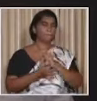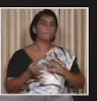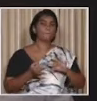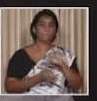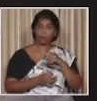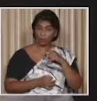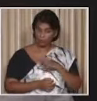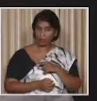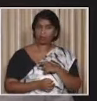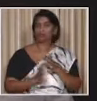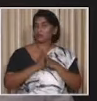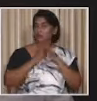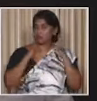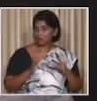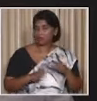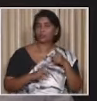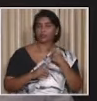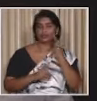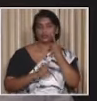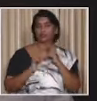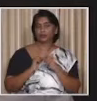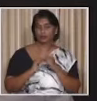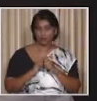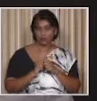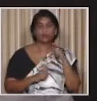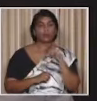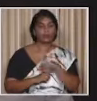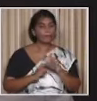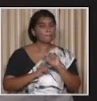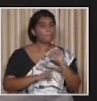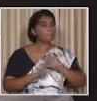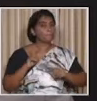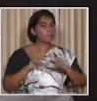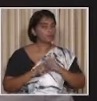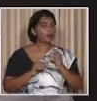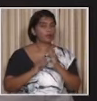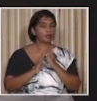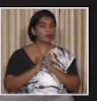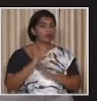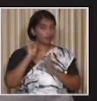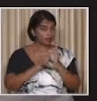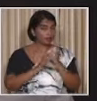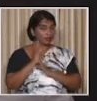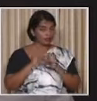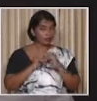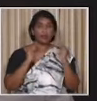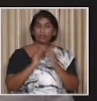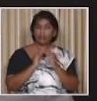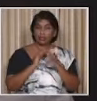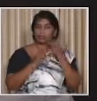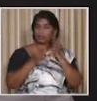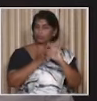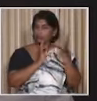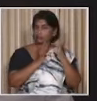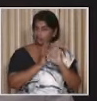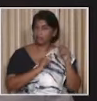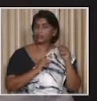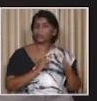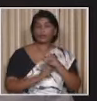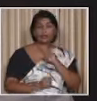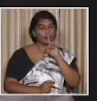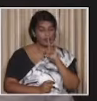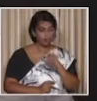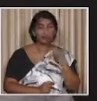ප්‍රජාතන්ත්‍රවාදයට බරපතල ඛේදවාචකයක් මේ පාර්ලිමේන්තුවේ ඉන්න මහජන නියෝජිතයන්ගේ නිවාස ටික පුච්චලා